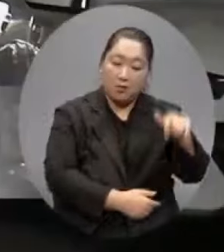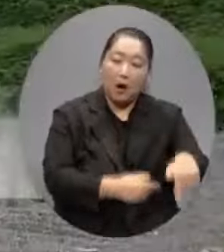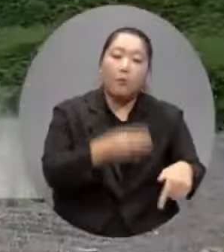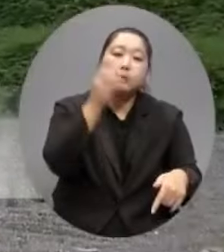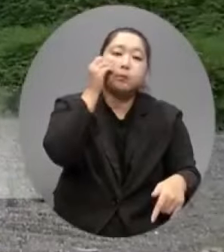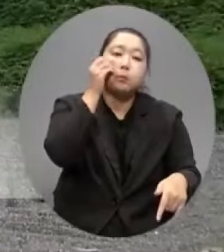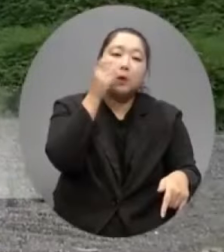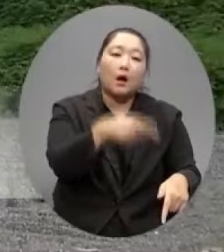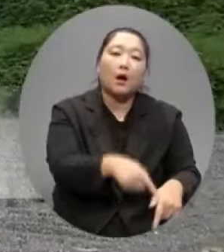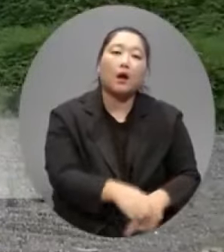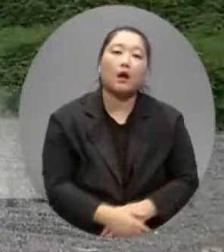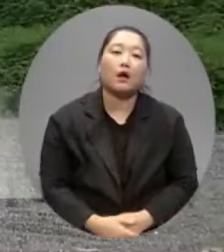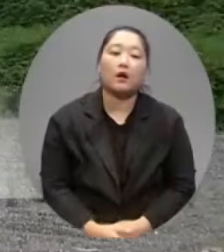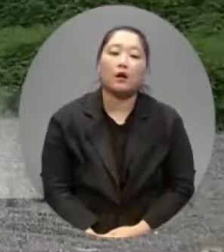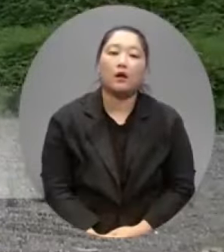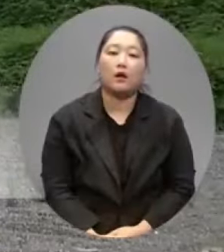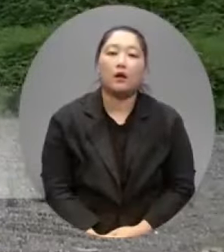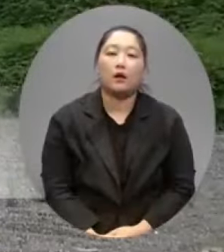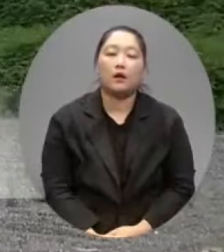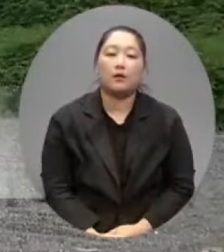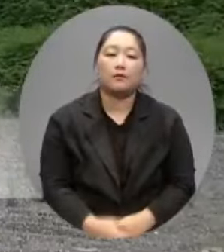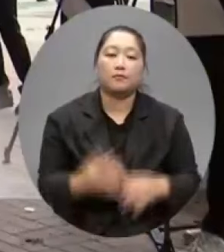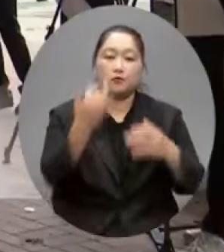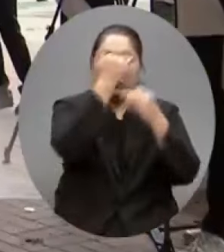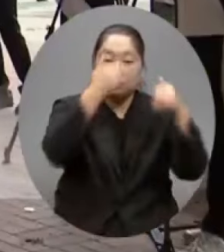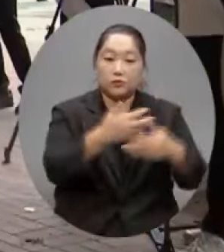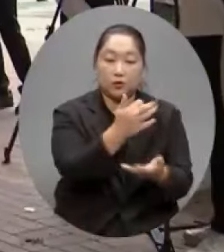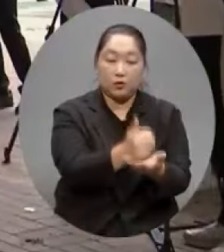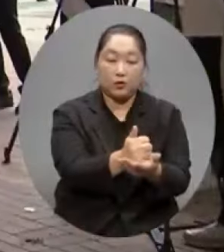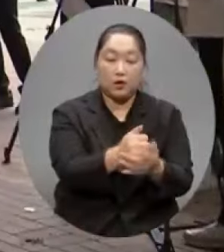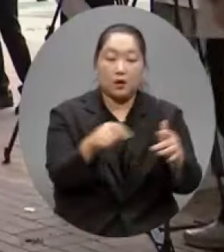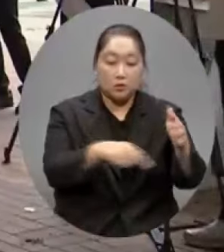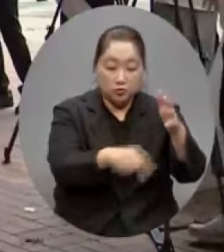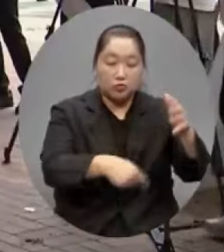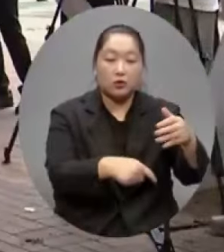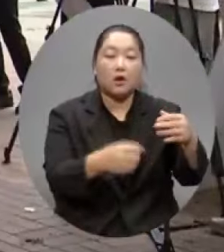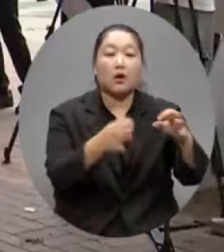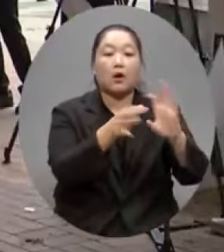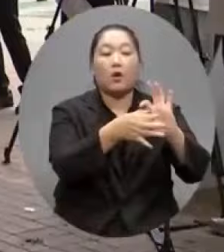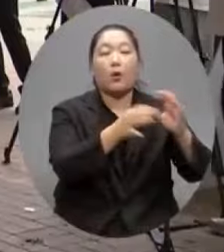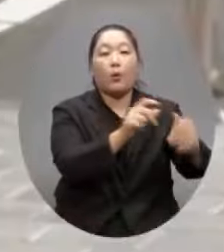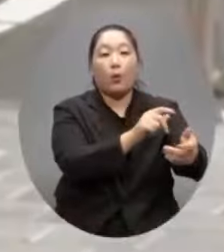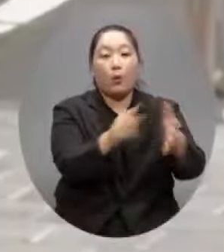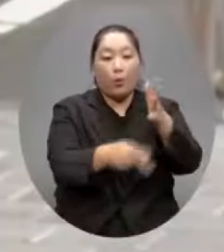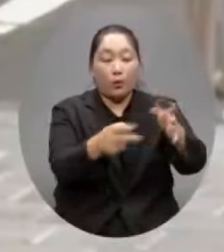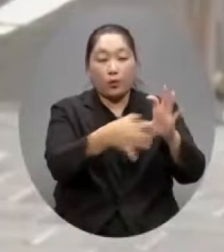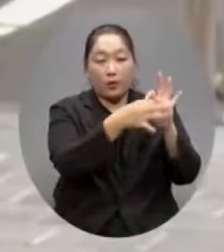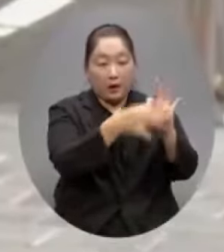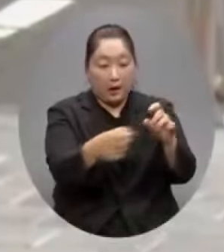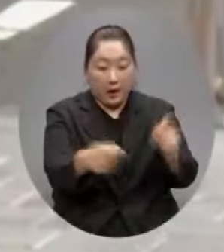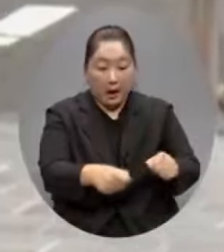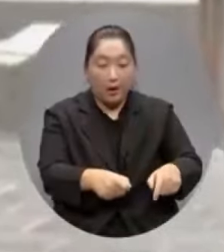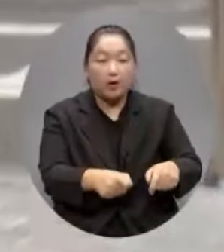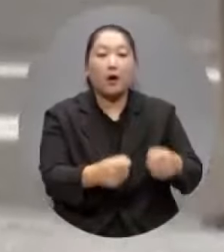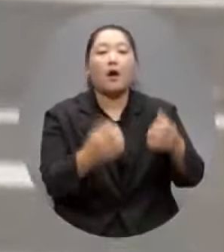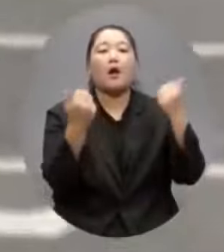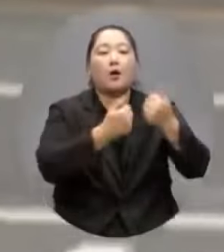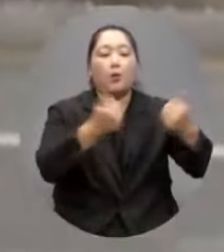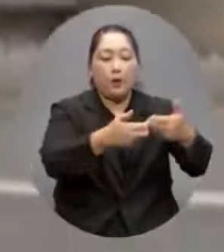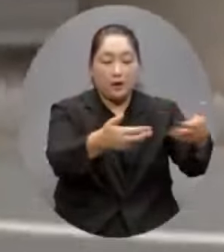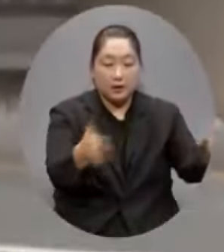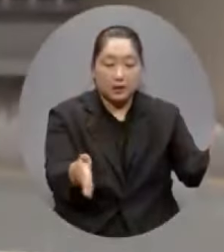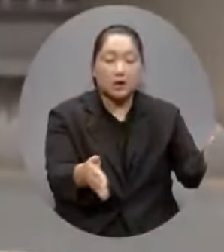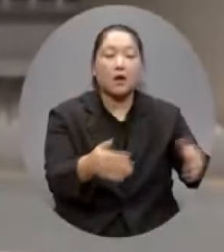빈 땅으로 남아 있습니다. 김영환 지사가 이 중 오송역과 맞닿은 일부 공간에 회의실을 겸한